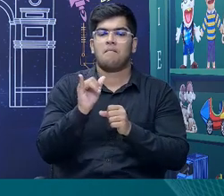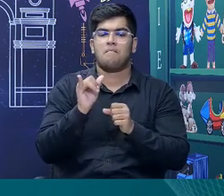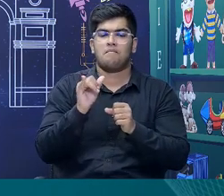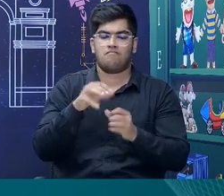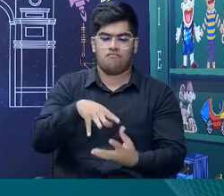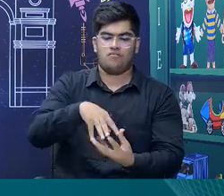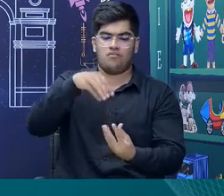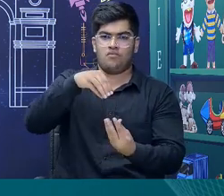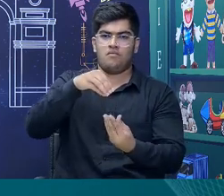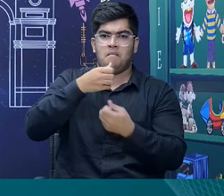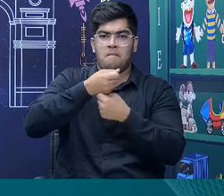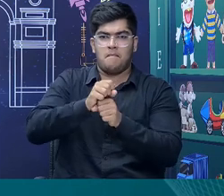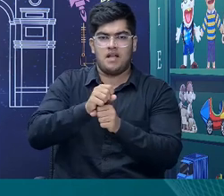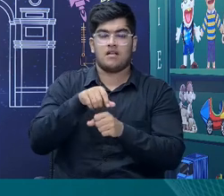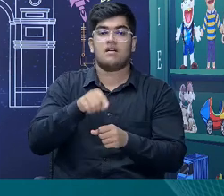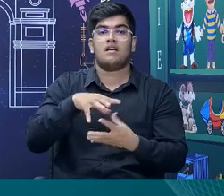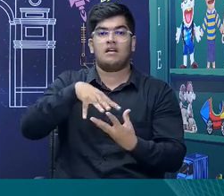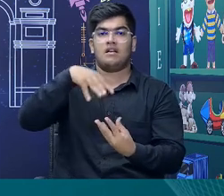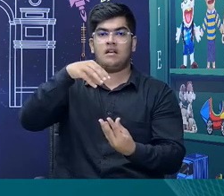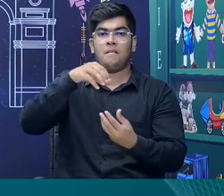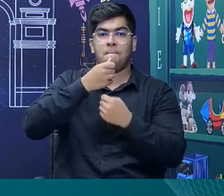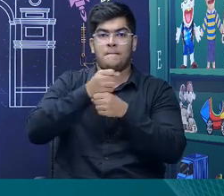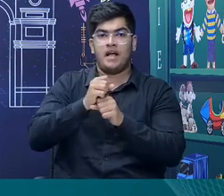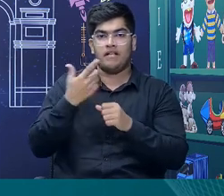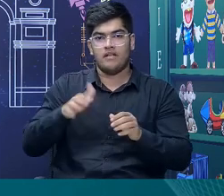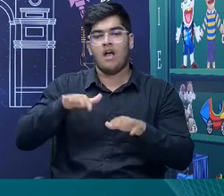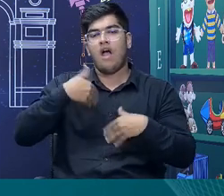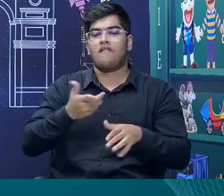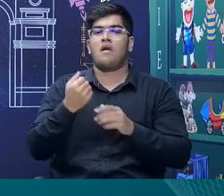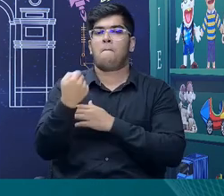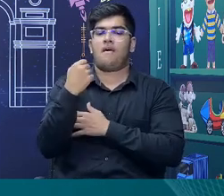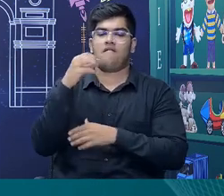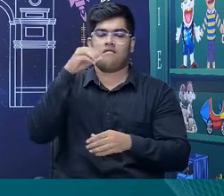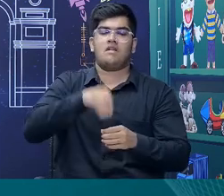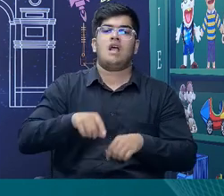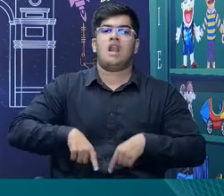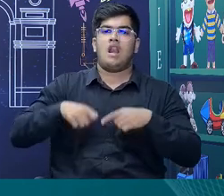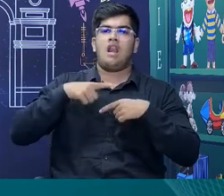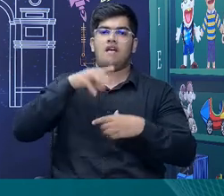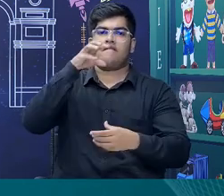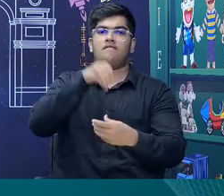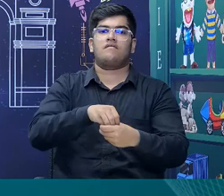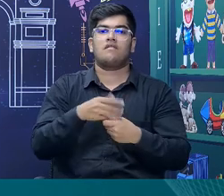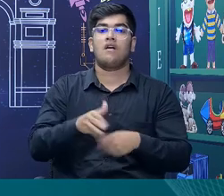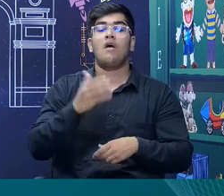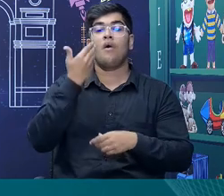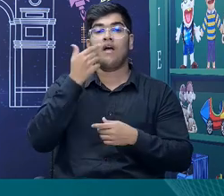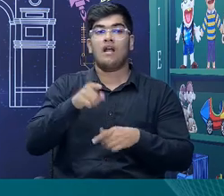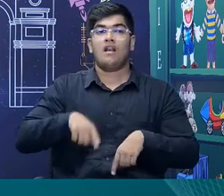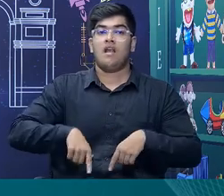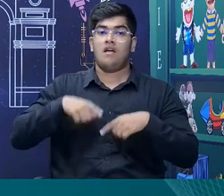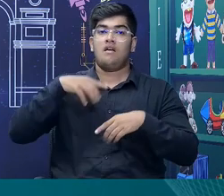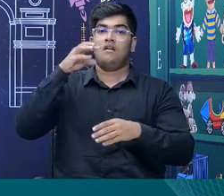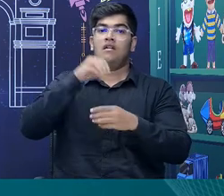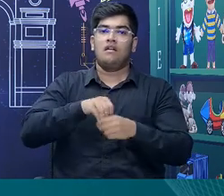और फिर उसे आकर में उन्होंने जान भर दी जब उन्होंने वह जान भर दी तो